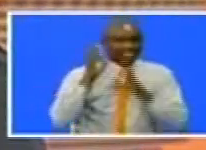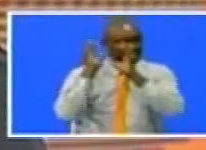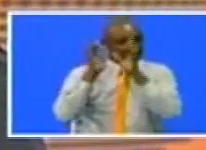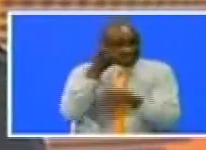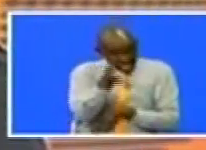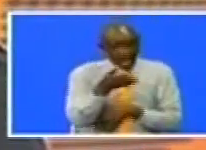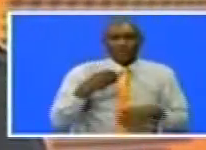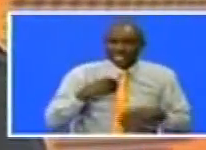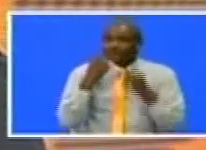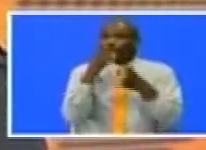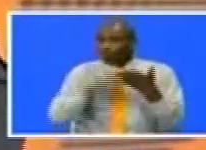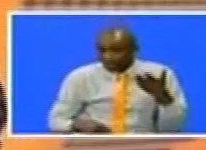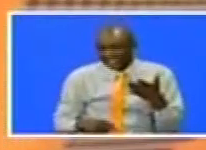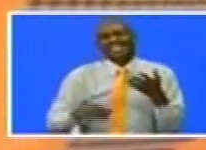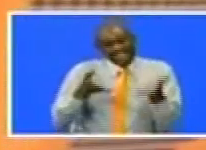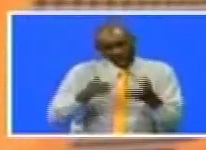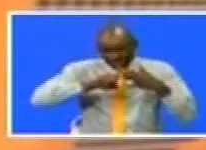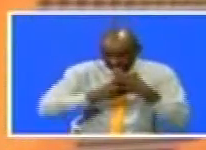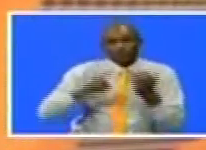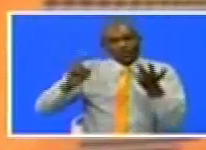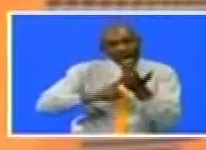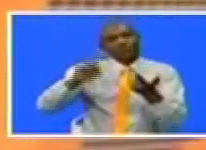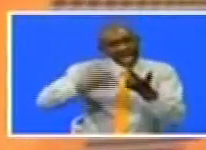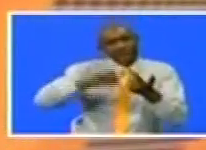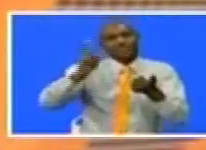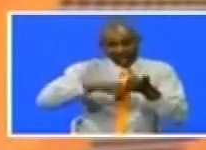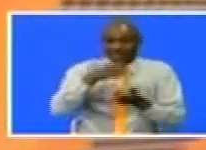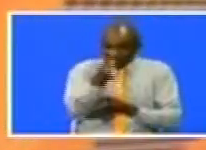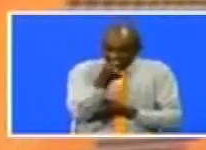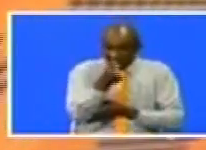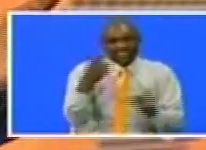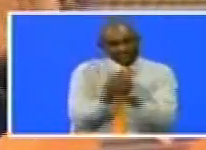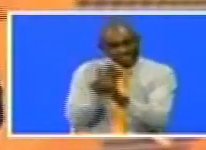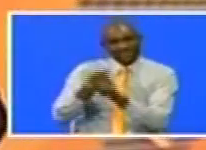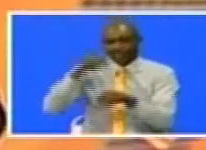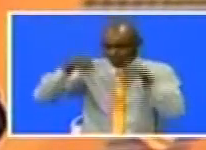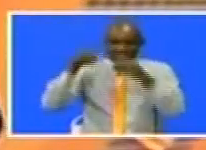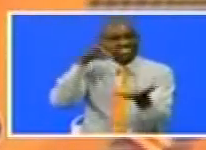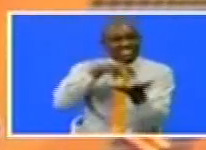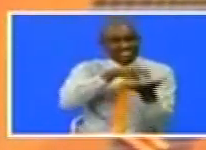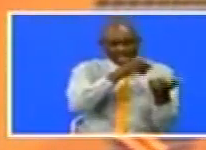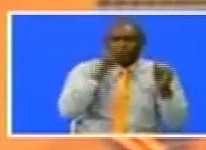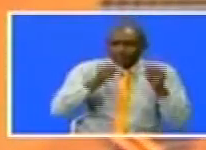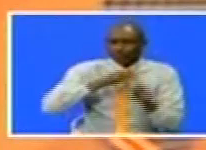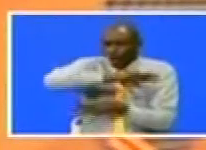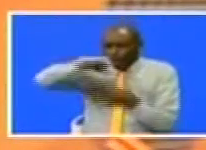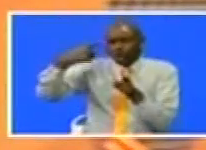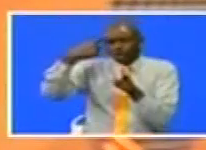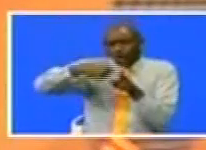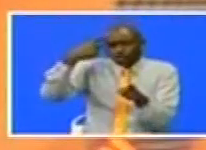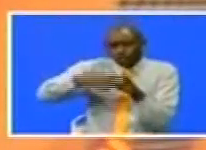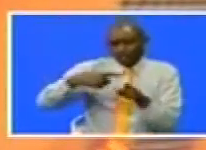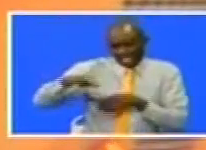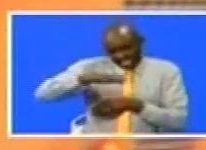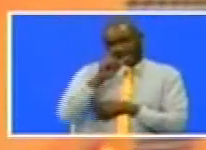hivi sasa tunaarifiwa kwamba shughuli ya kuhesabu kura inaendelea katika vituo mbalimbali na kisha idadi kamili na kusa kimoja maalum